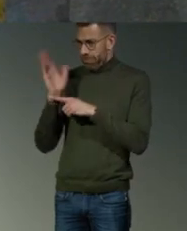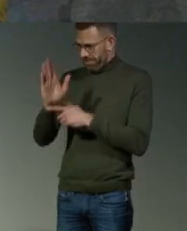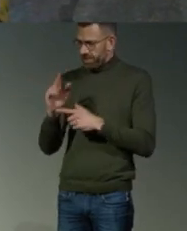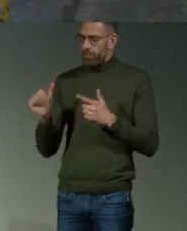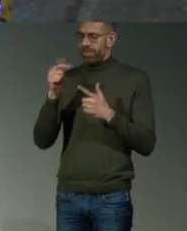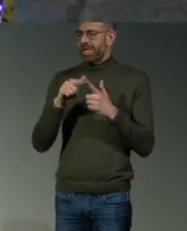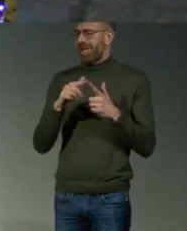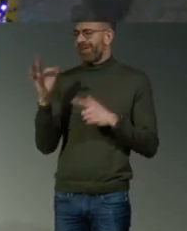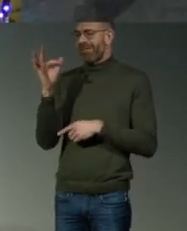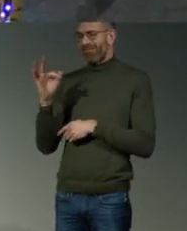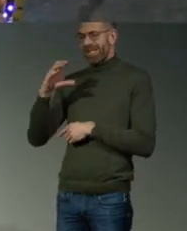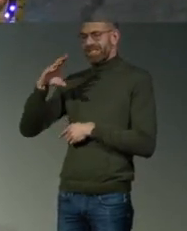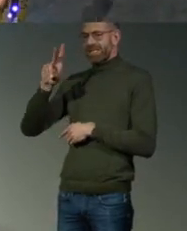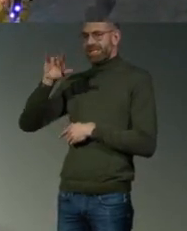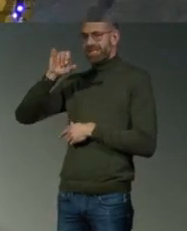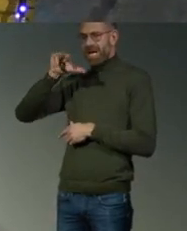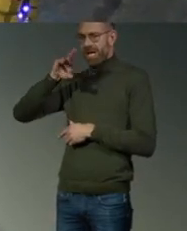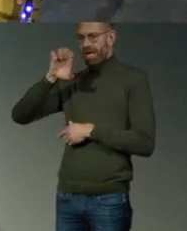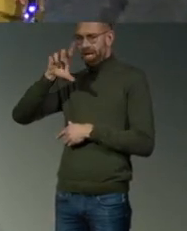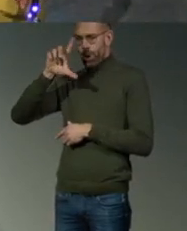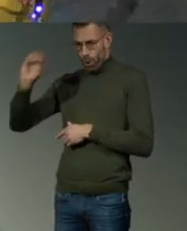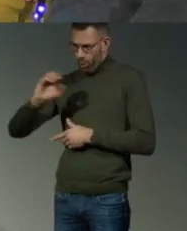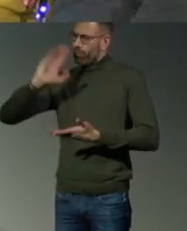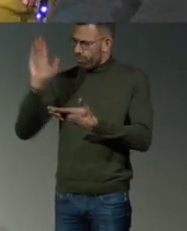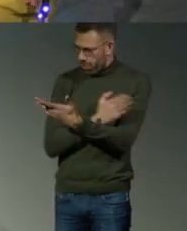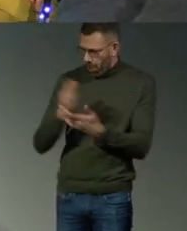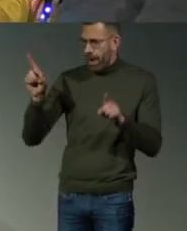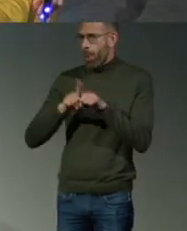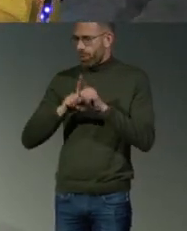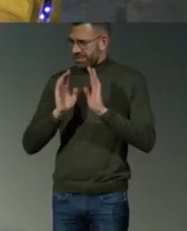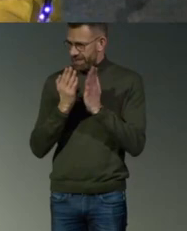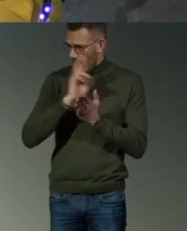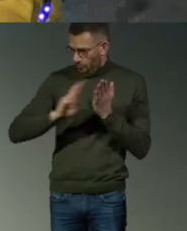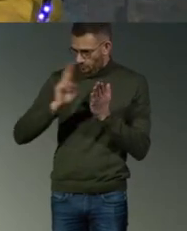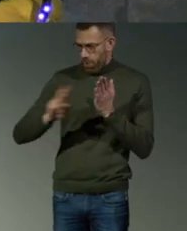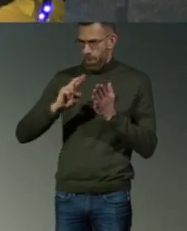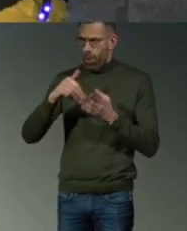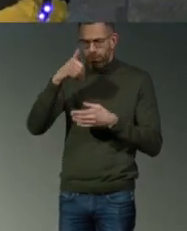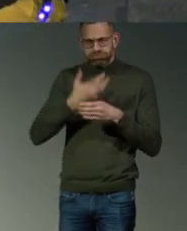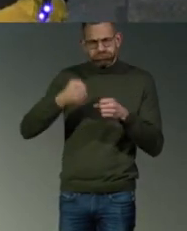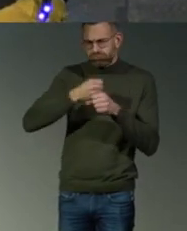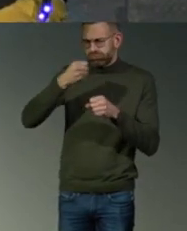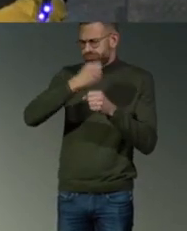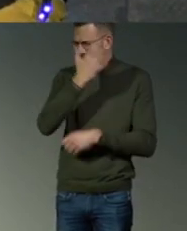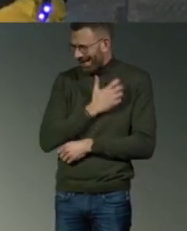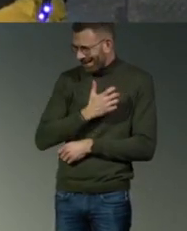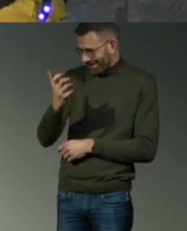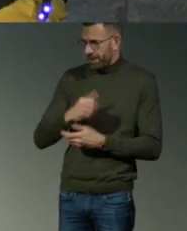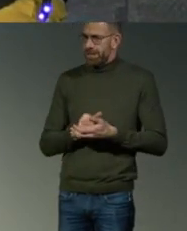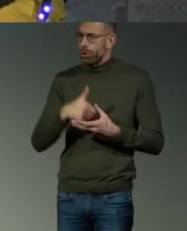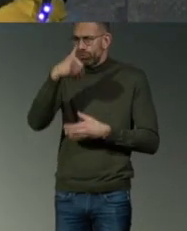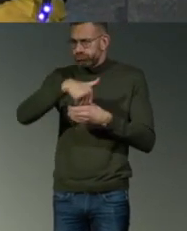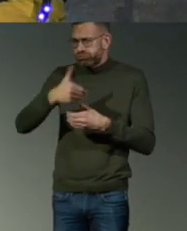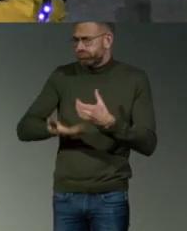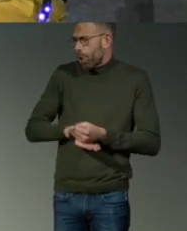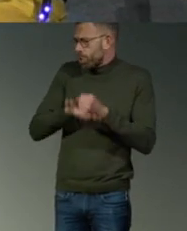Fanny Chiarello est poétesse et romancière. Elle a une œuvre qui est une œuvre d'une grande richesse avec de multiples